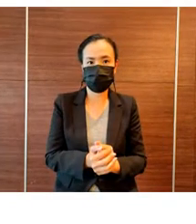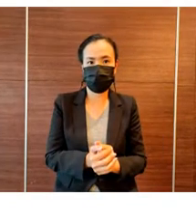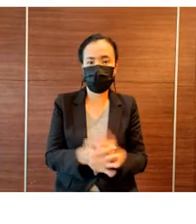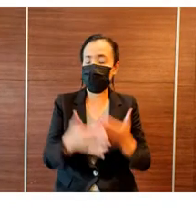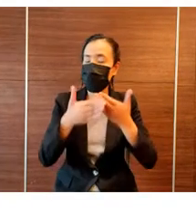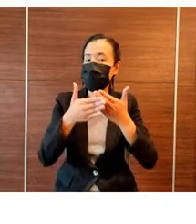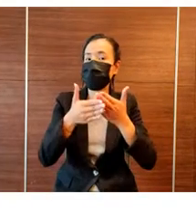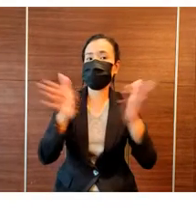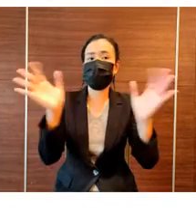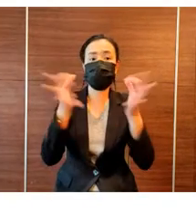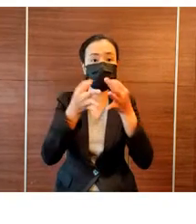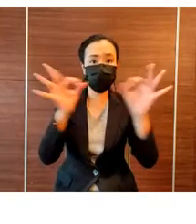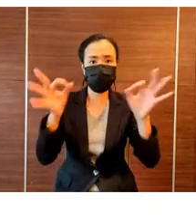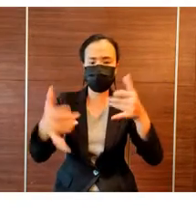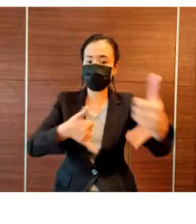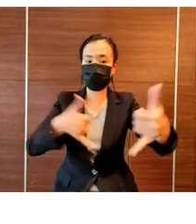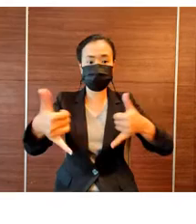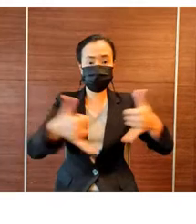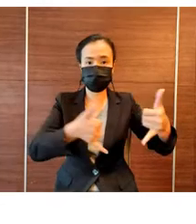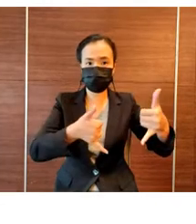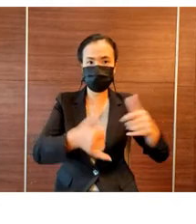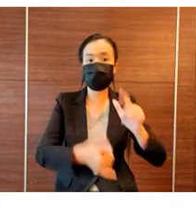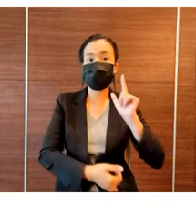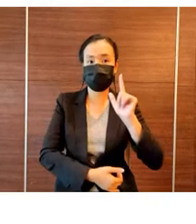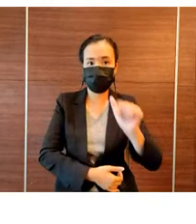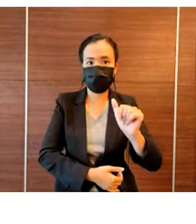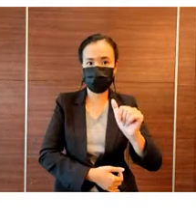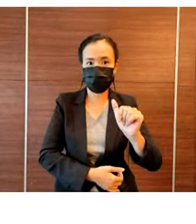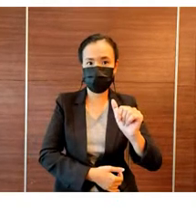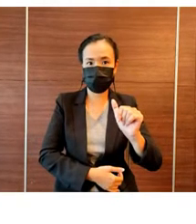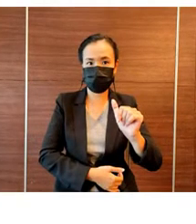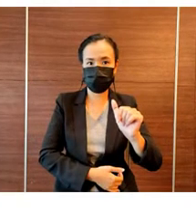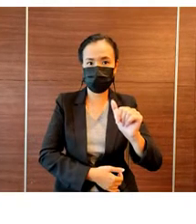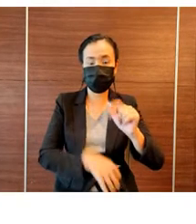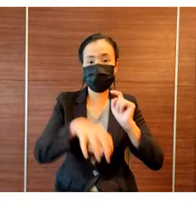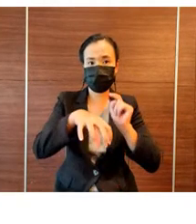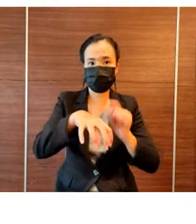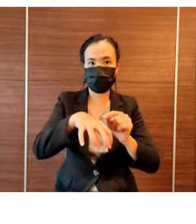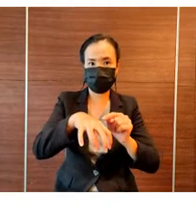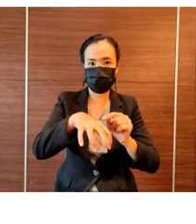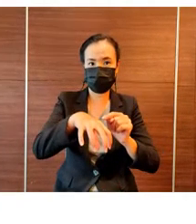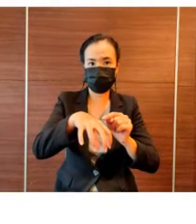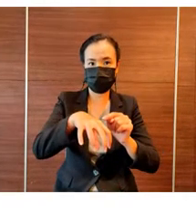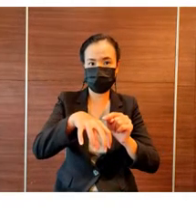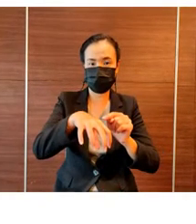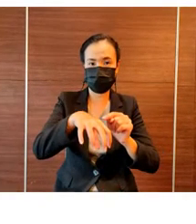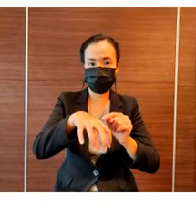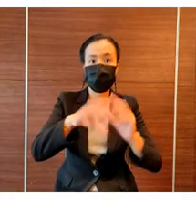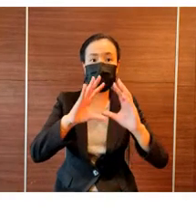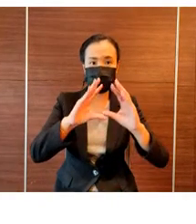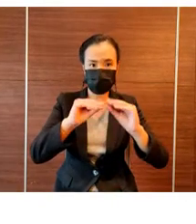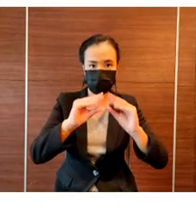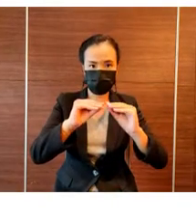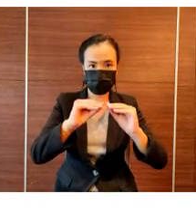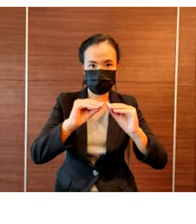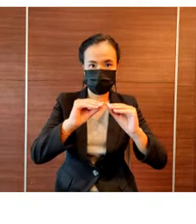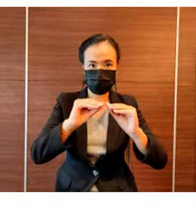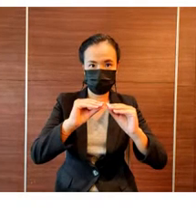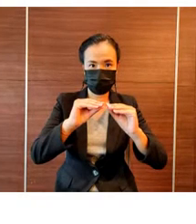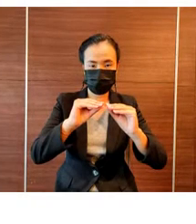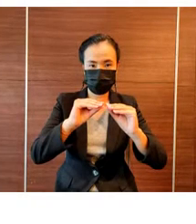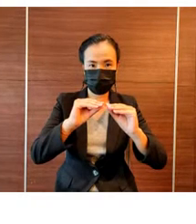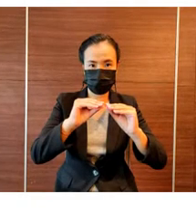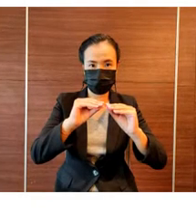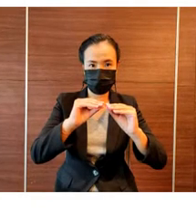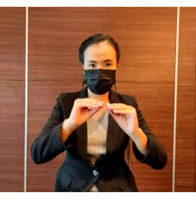กคนและก็มีใจความหลักก็คือเป็นนิรนามดังนั้นเนี่ยคนที่จะเข้าไปร่วมประชุมนะฮะก็คือ